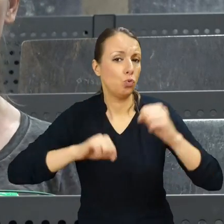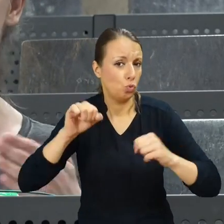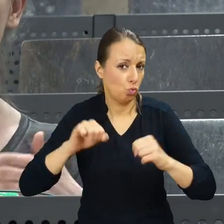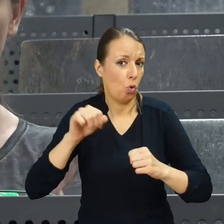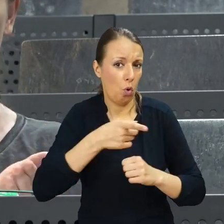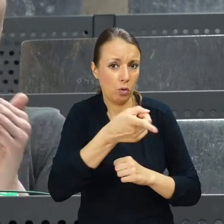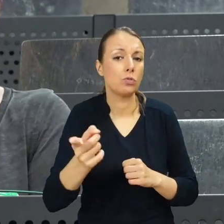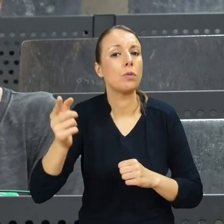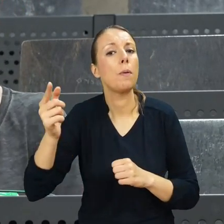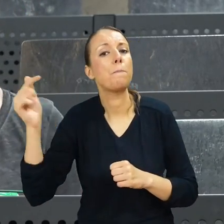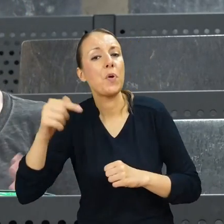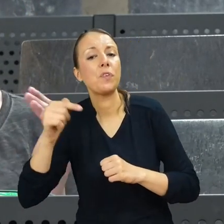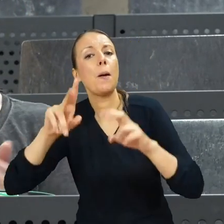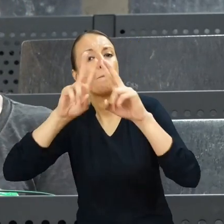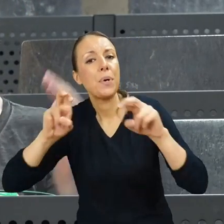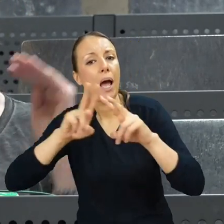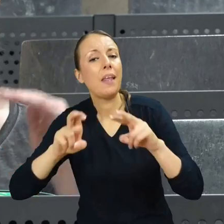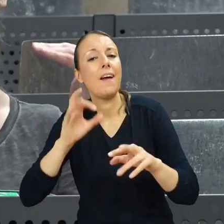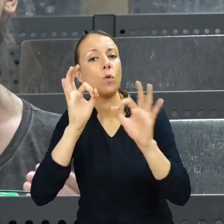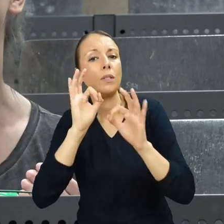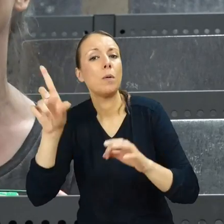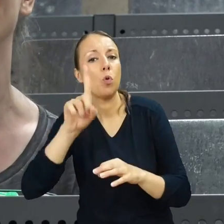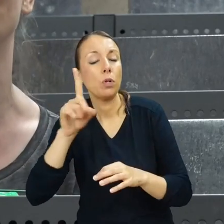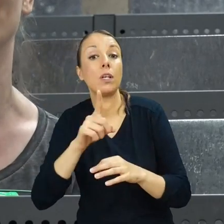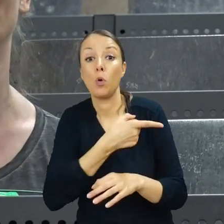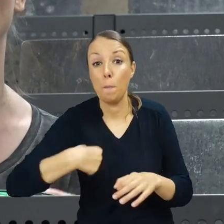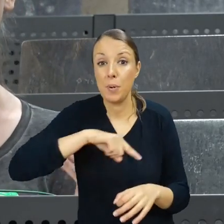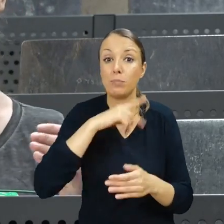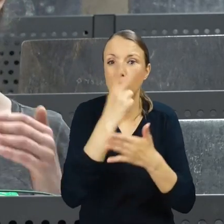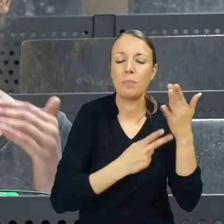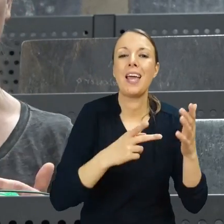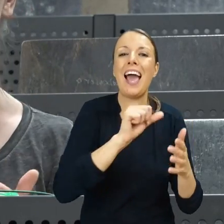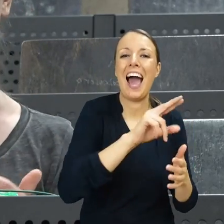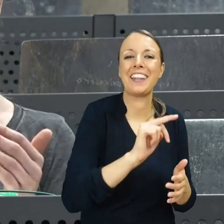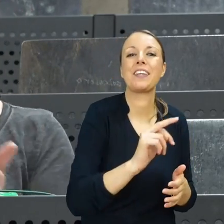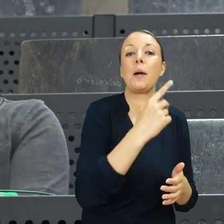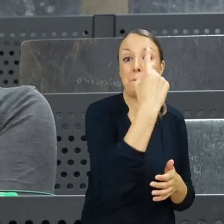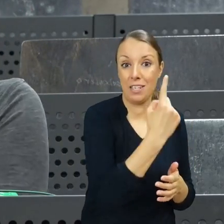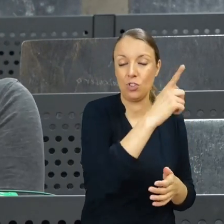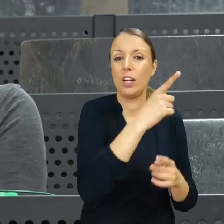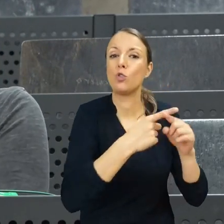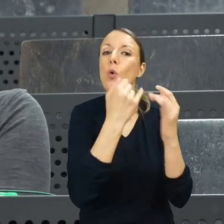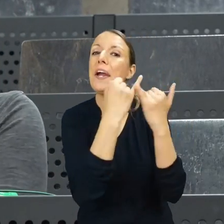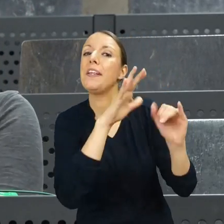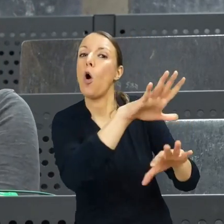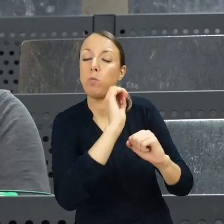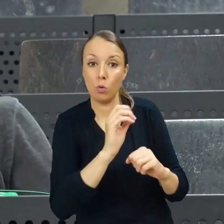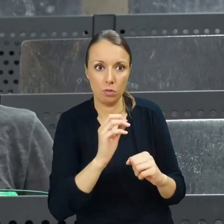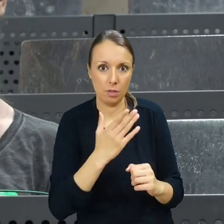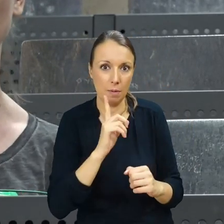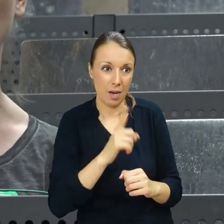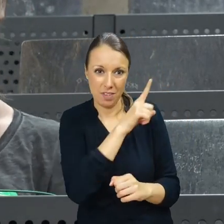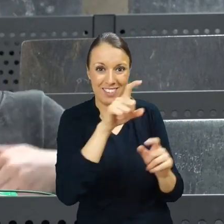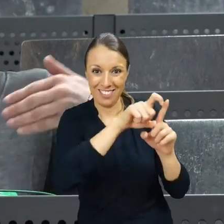informację publiczną, ponieważ jeżeli przeczytamy ten artykuł pierwszy, ale z innym akcentem, to wcale nie wyjdzie, że to jest definicja informacji publicznej,